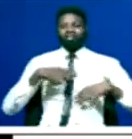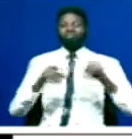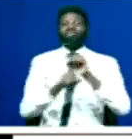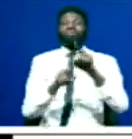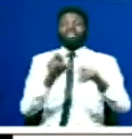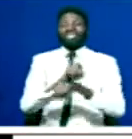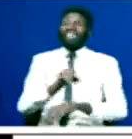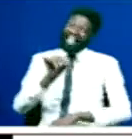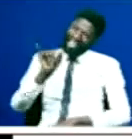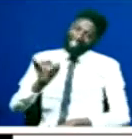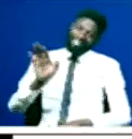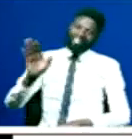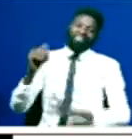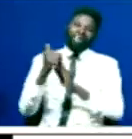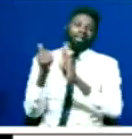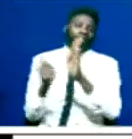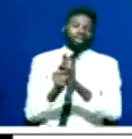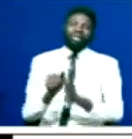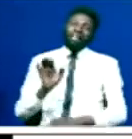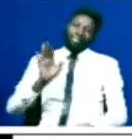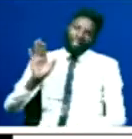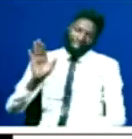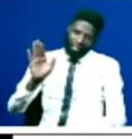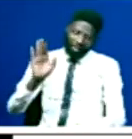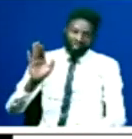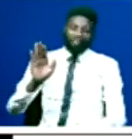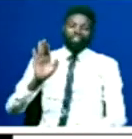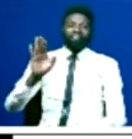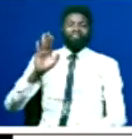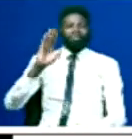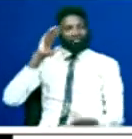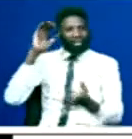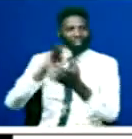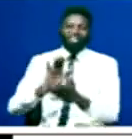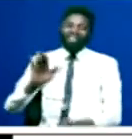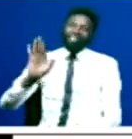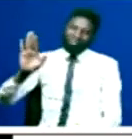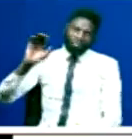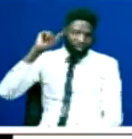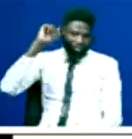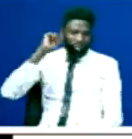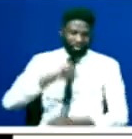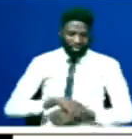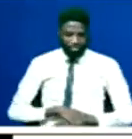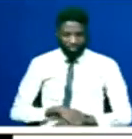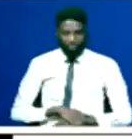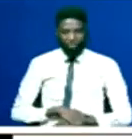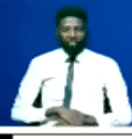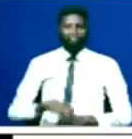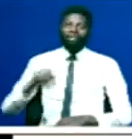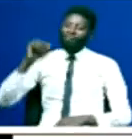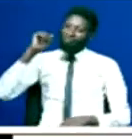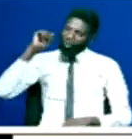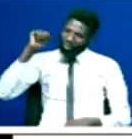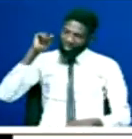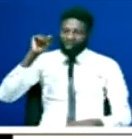yake, hiyo ndio filosofia yake, hiyo ndio siasa yake, ya kuendesha siasa